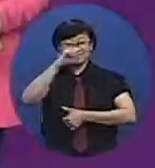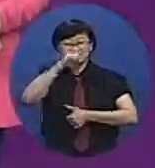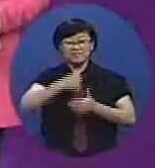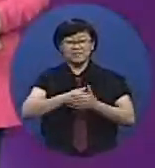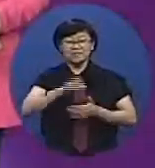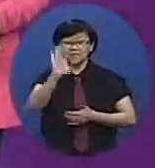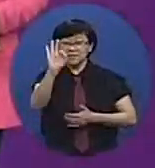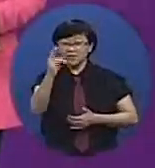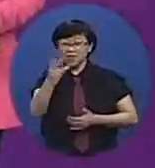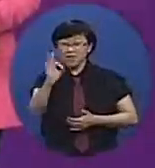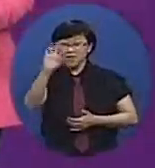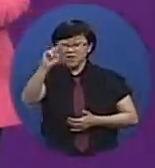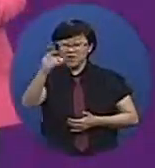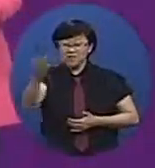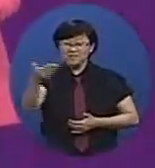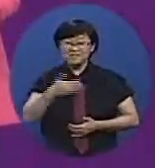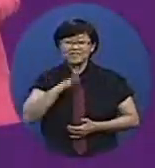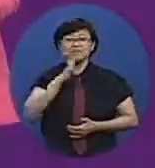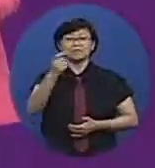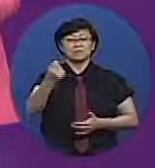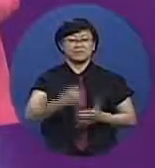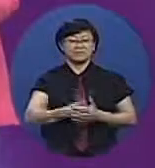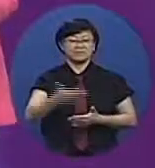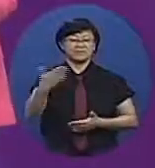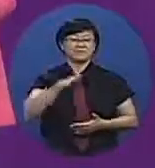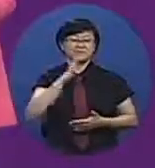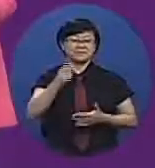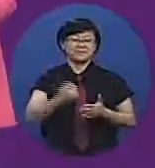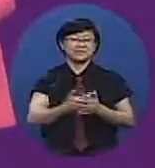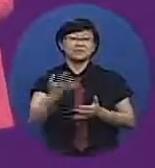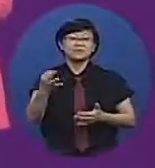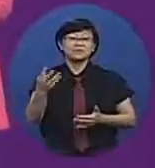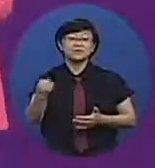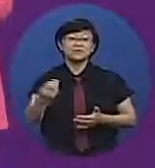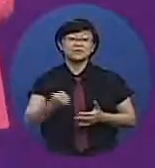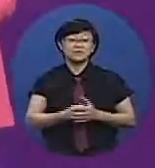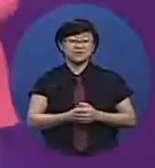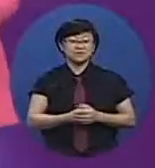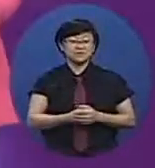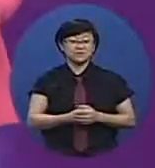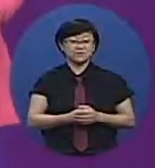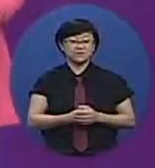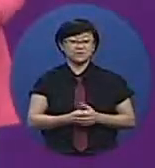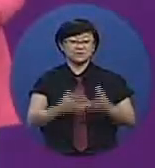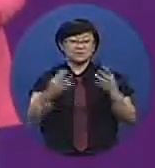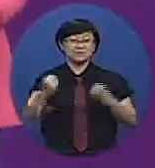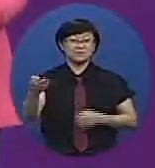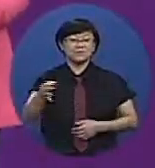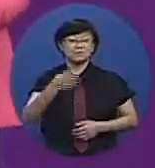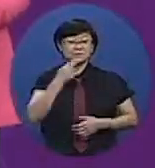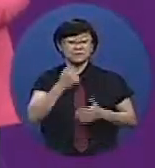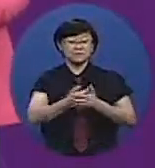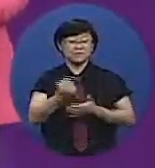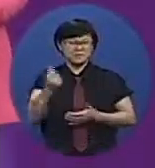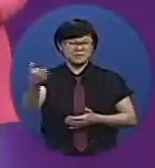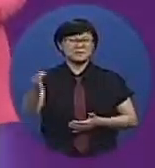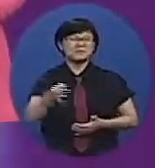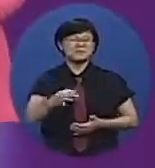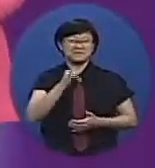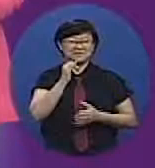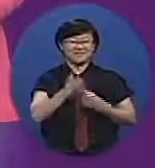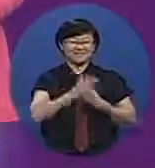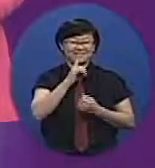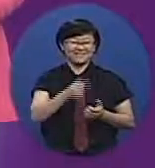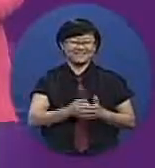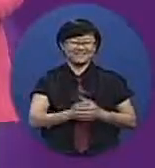어머님께 용돈 좀 드리나요? 예, 줘요. 얼마나 줍니까, 한번 오면? 많이는 안 주고 그냥 조금 줘요.